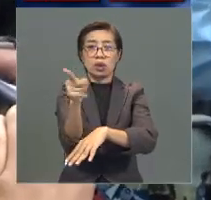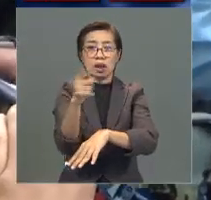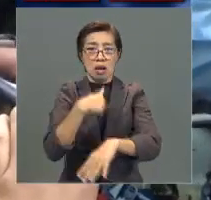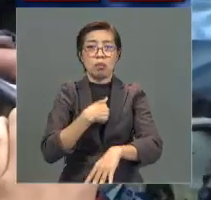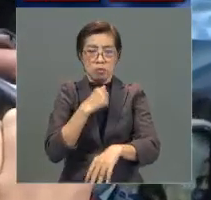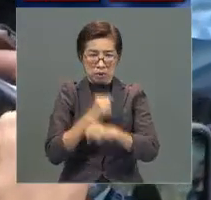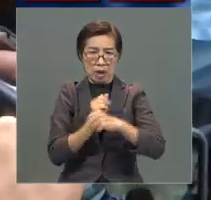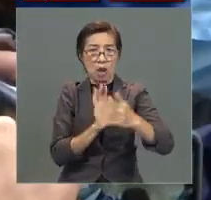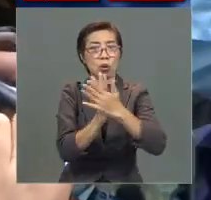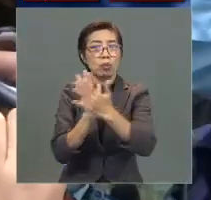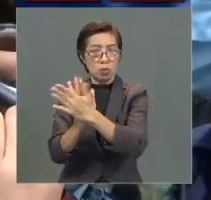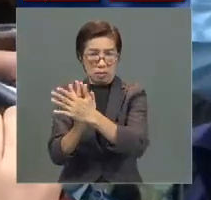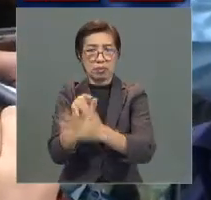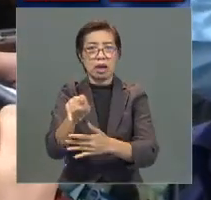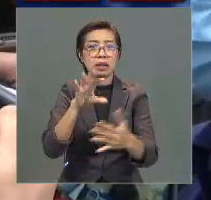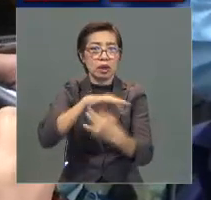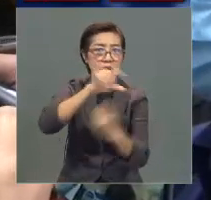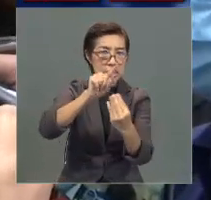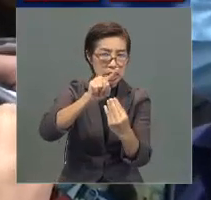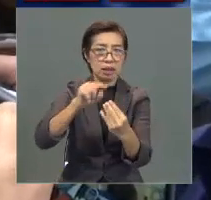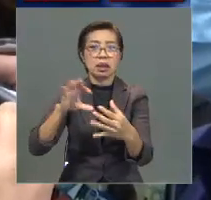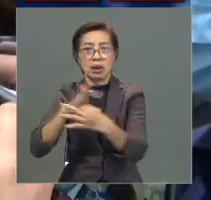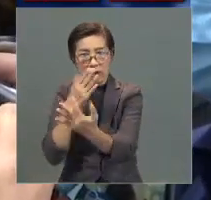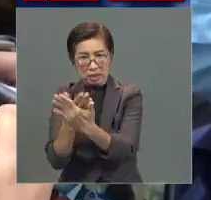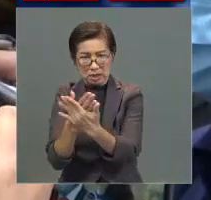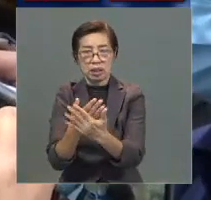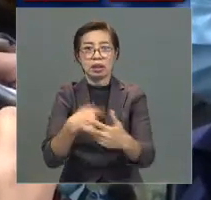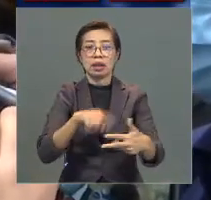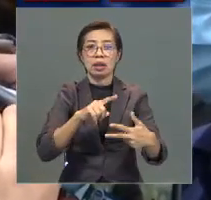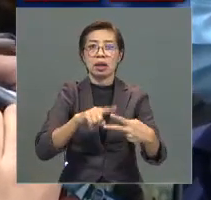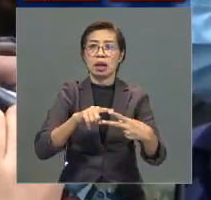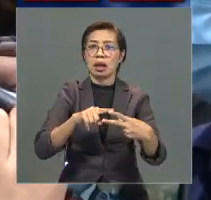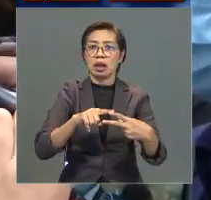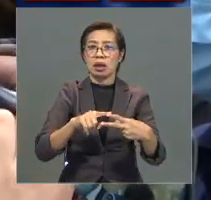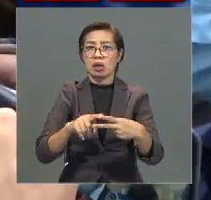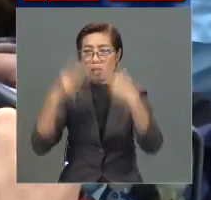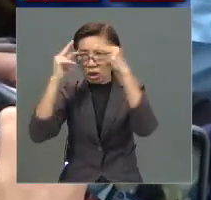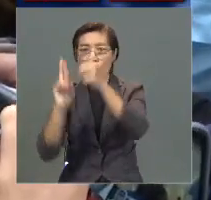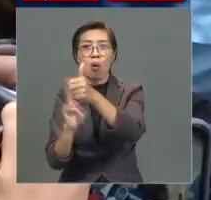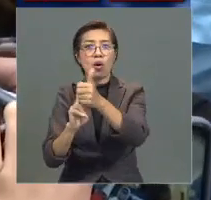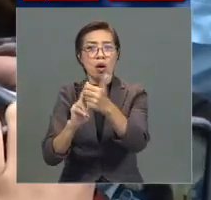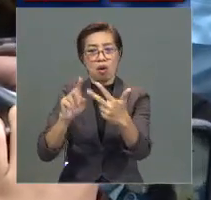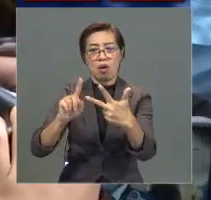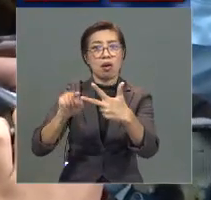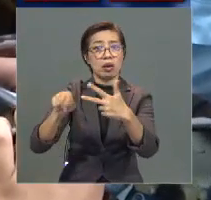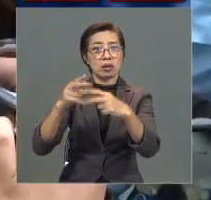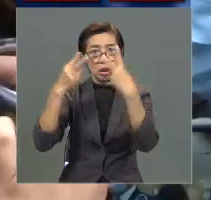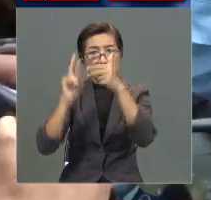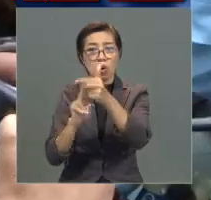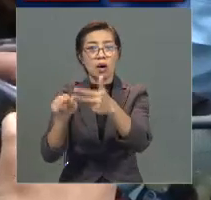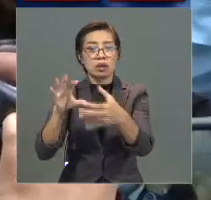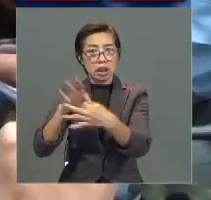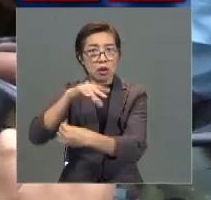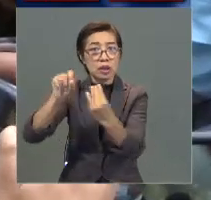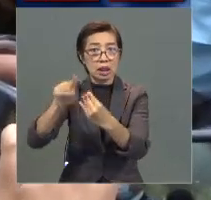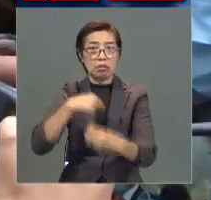ศรษฐกิจแล้วก็อยู่ในภาคการเงินนะครับแล้วก็ยังอีกหนึ่งนายหนึ่งรองนายกที่คร่ำวอดในเรื่องของเศร